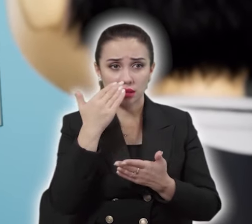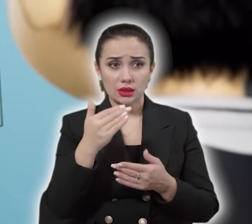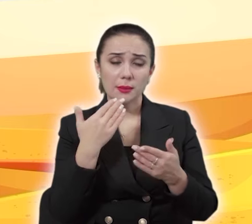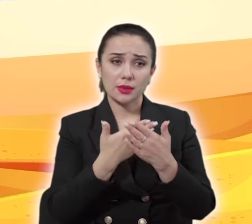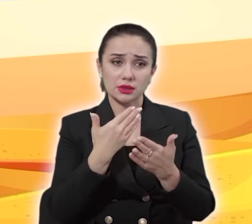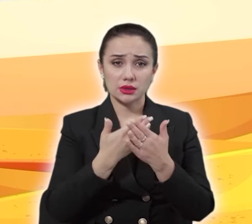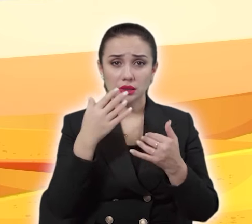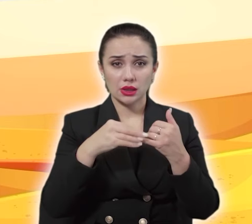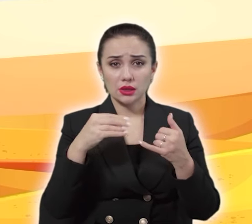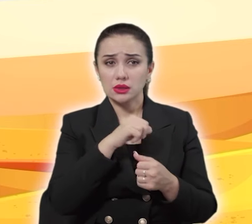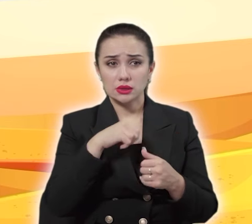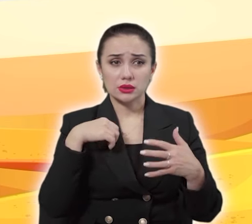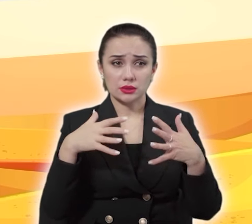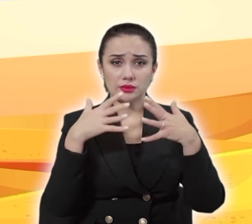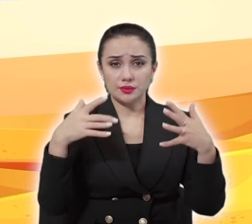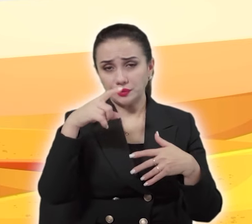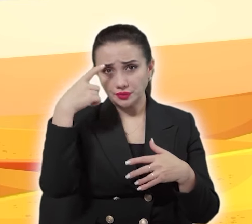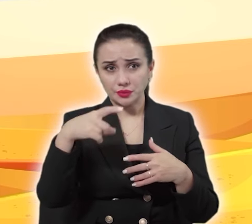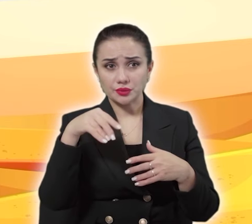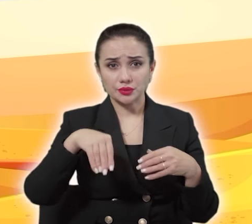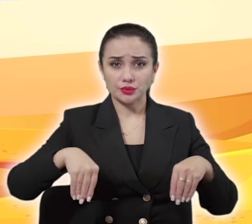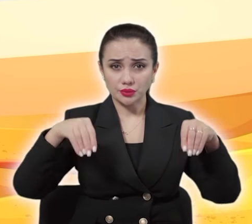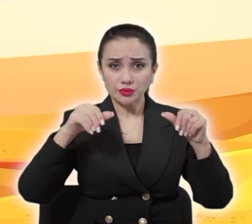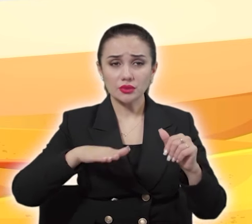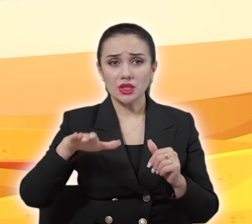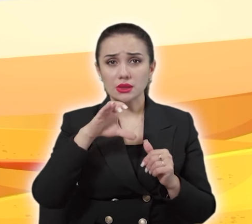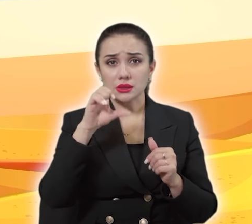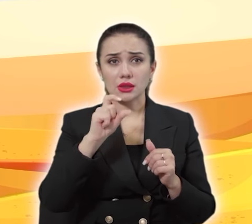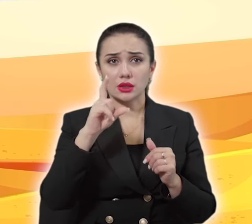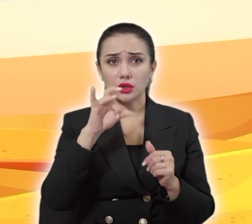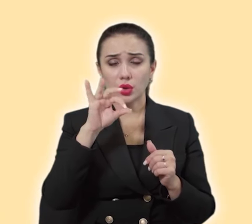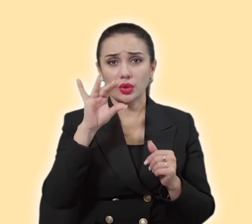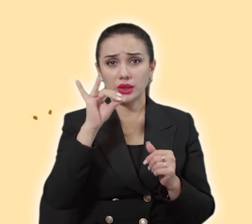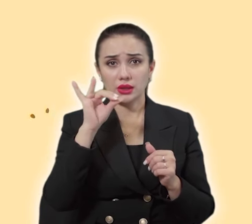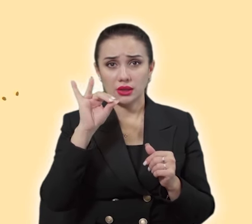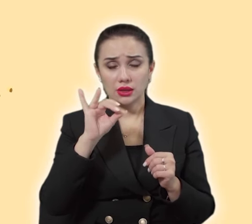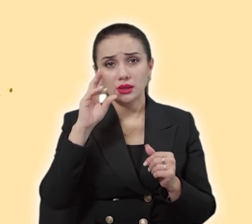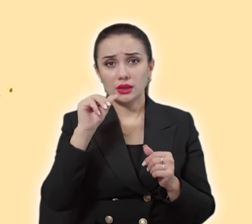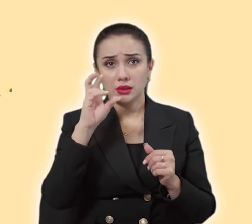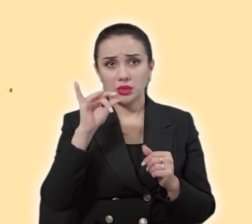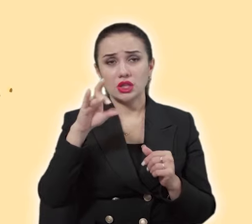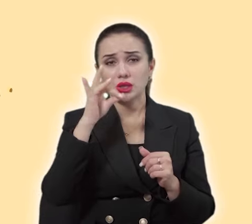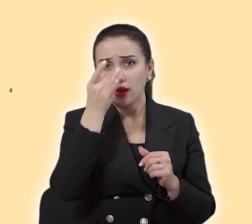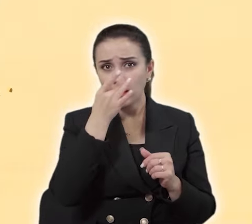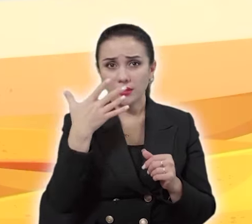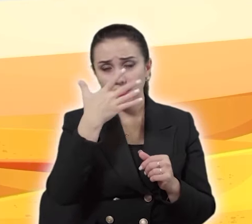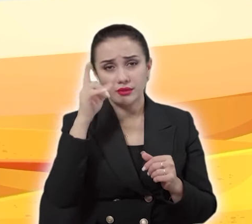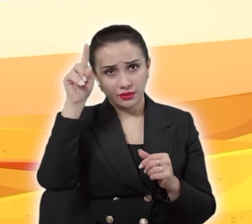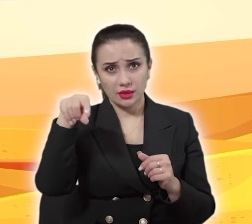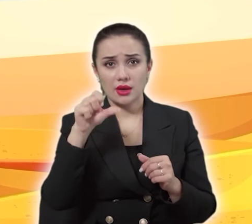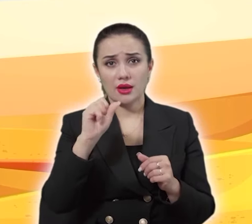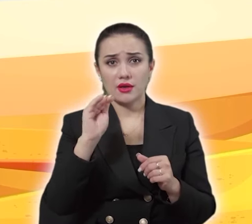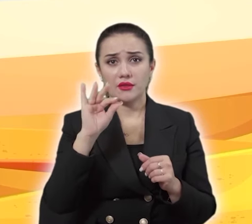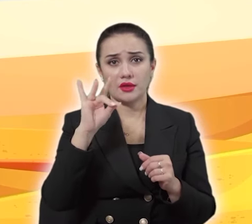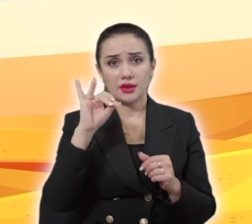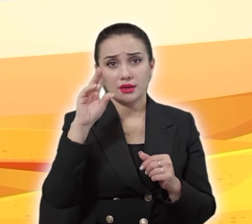ega. Masalan, yerdagi eng katta issiq cho'l Sahroi Kabir. U Shimoliy Afrikada. Bu yer